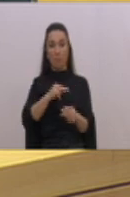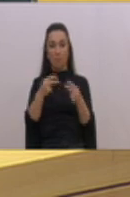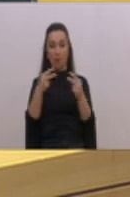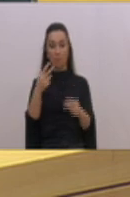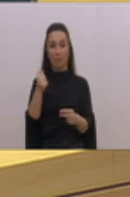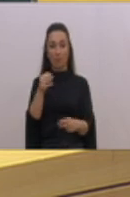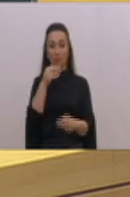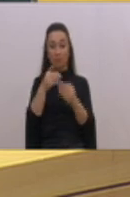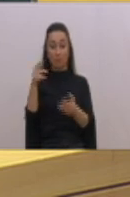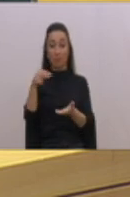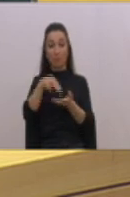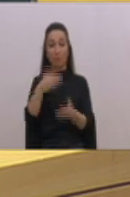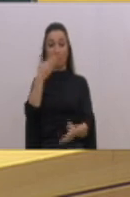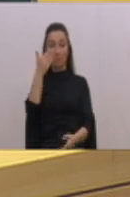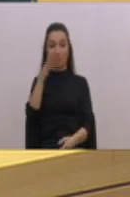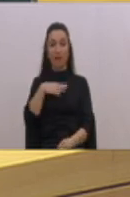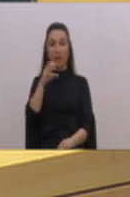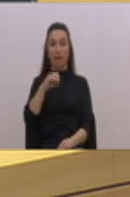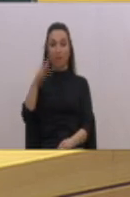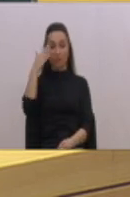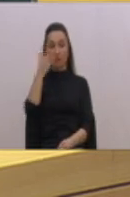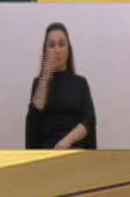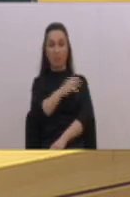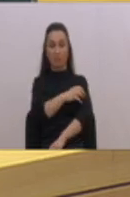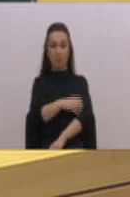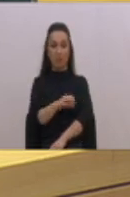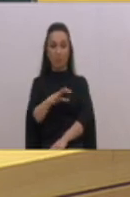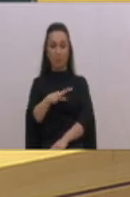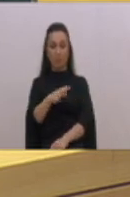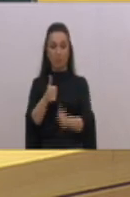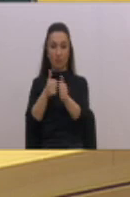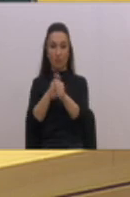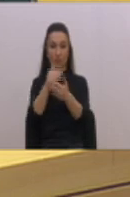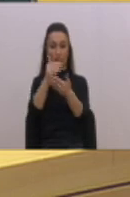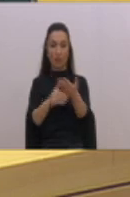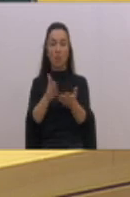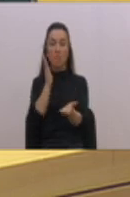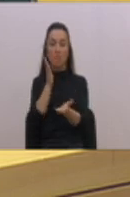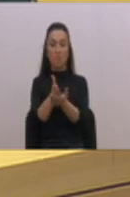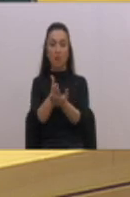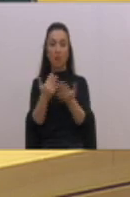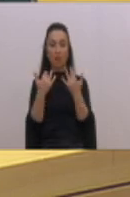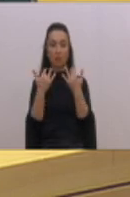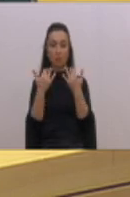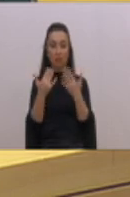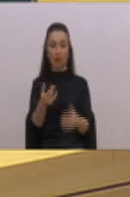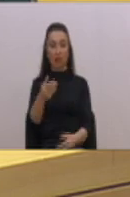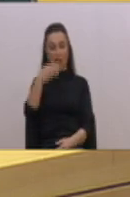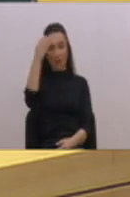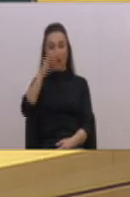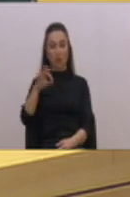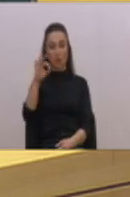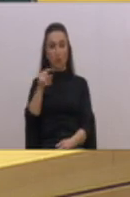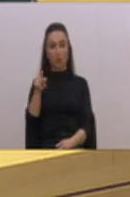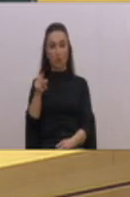და სანამ თქვენ ტრიბუნაზე იდექით, აგერ ევროპის სახალხო პარტიის რეზოლუციაც დაგეწიათ, სადაც პირდაპირ ითხოვენ ოლიგარქ ივანიშვილის